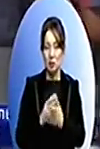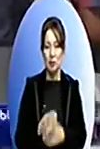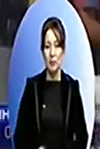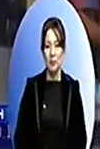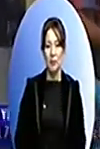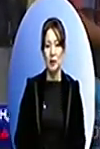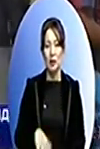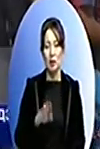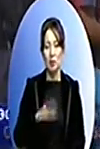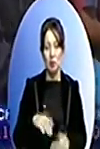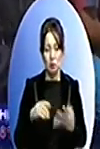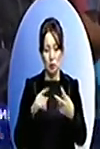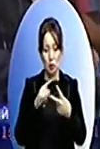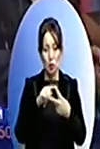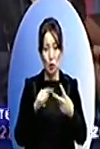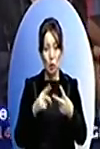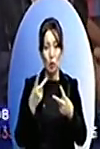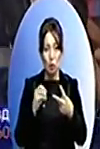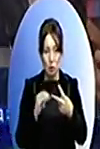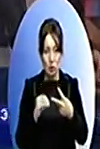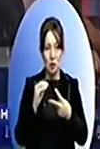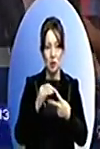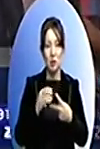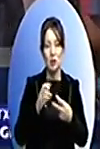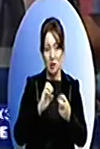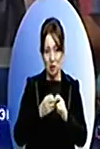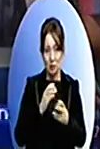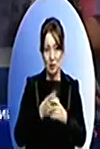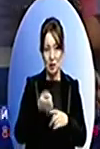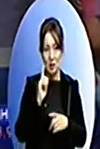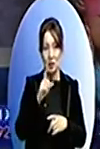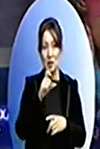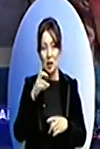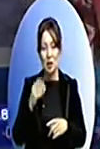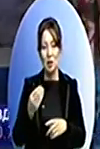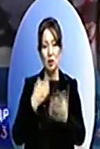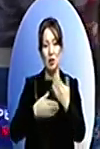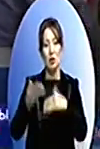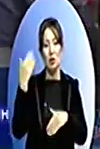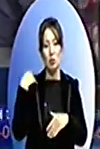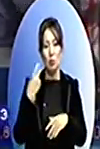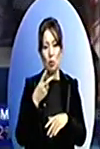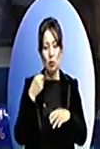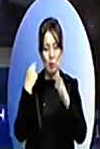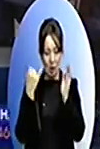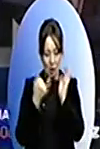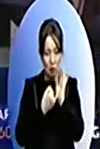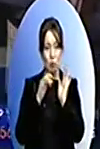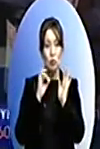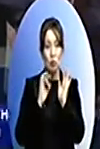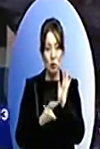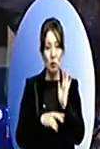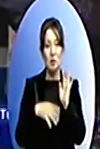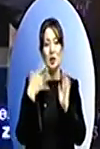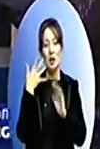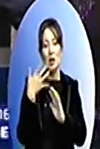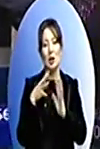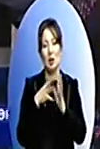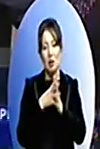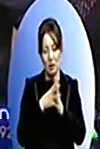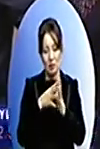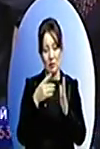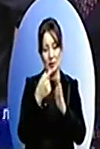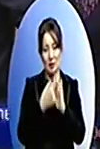нар хоёр үе шаттайгаар эхний ээлжинд нь одоо өнгөрсөн 2016 оны 10 сард гэхэд эхний